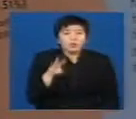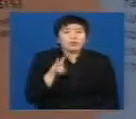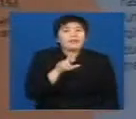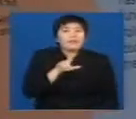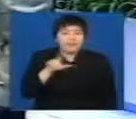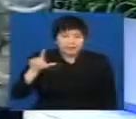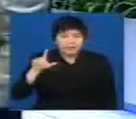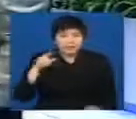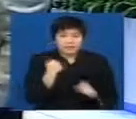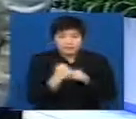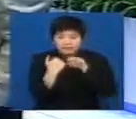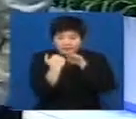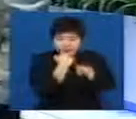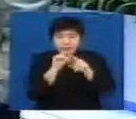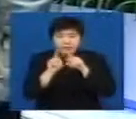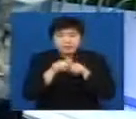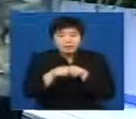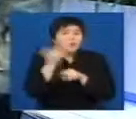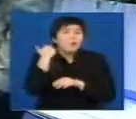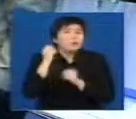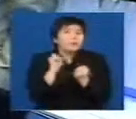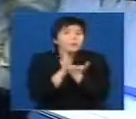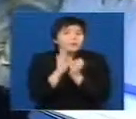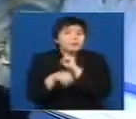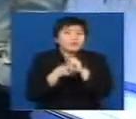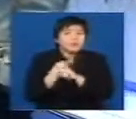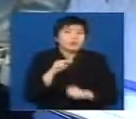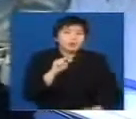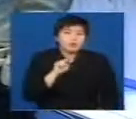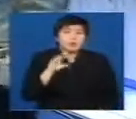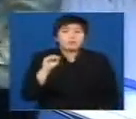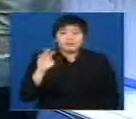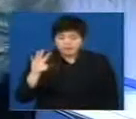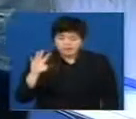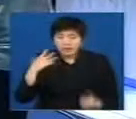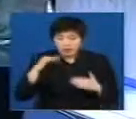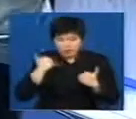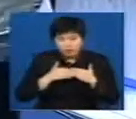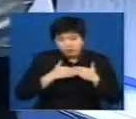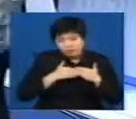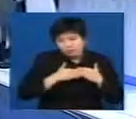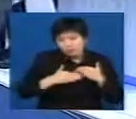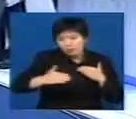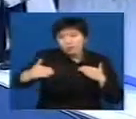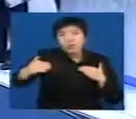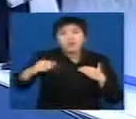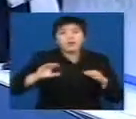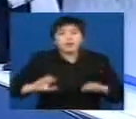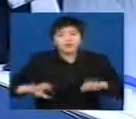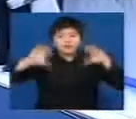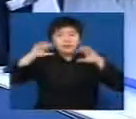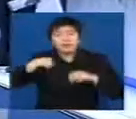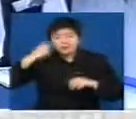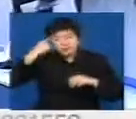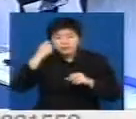26,000 ล้าน ครับนี่คือสิ่งที่เกิดขึ้นจากปี54ใช่มั้ยแต่ว่าต่อเนื่องแต่ว่าหลังจากนี้ต่อไปรัฐบาลก็จะมีการวางระบบ